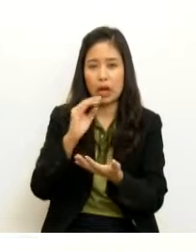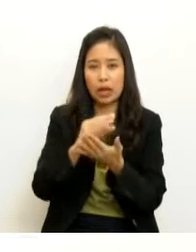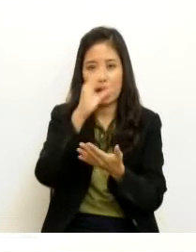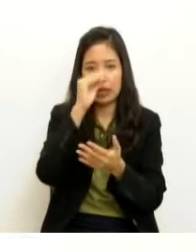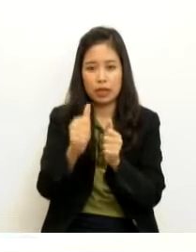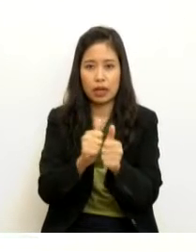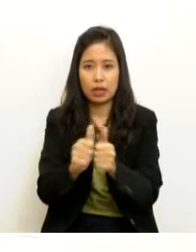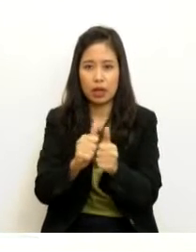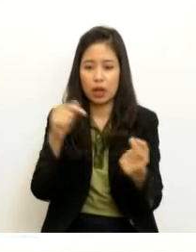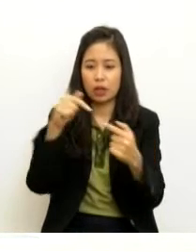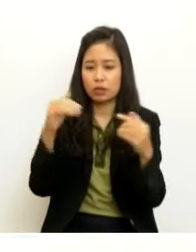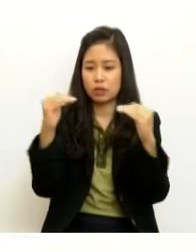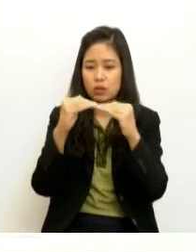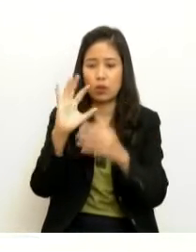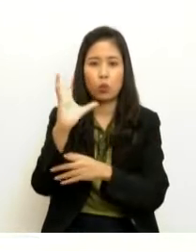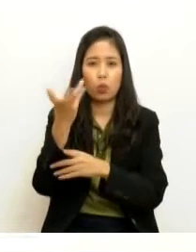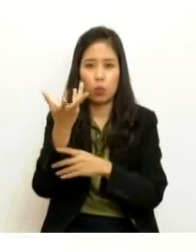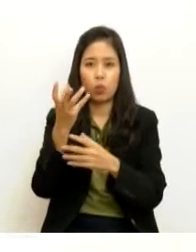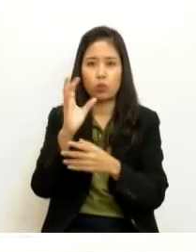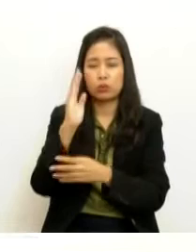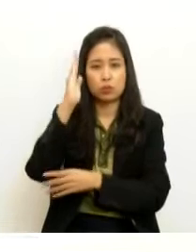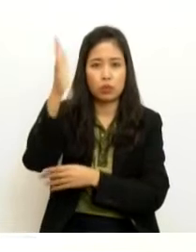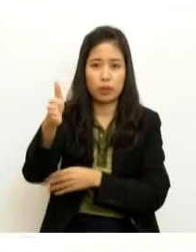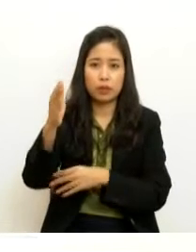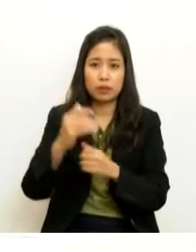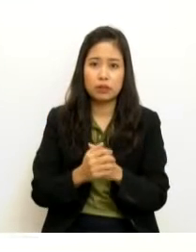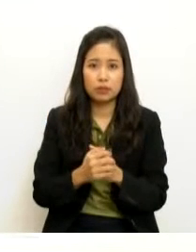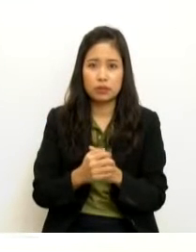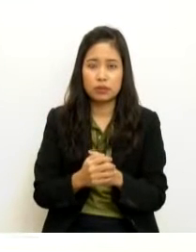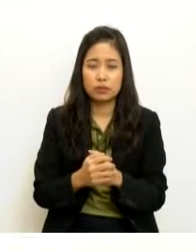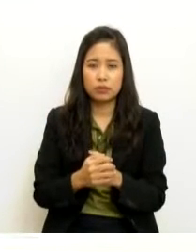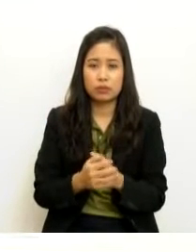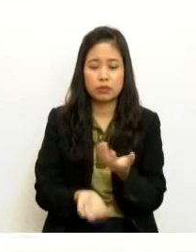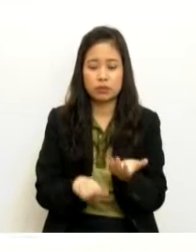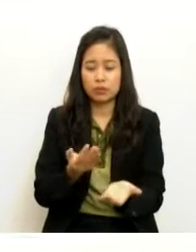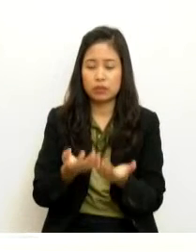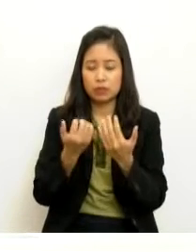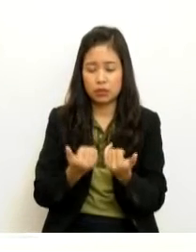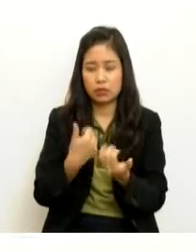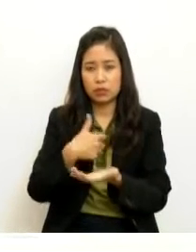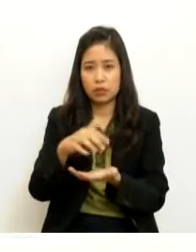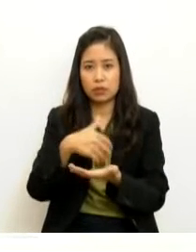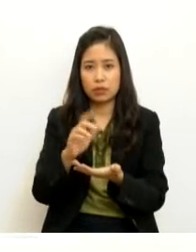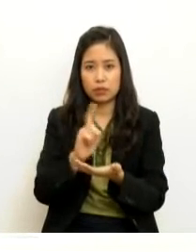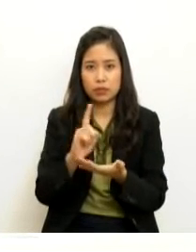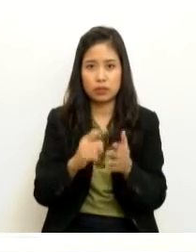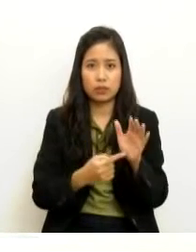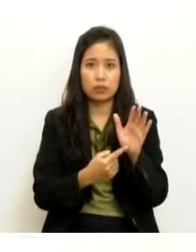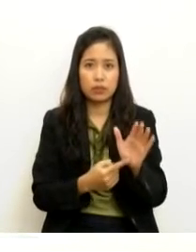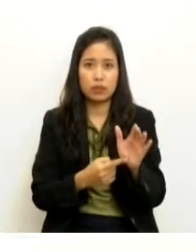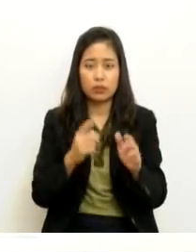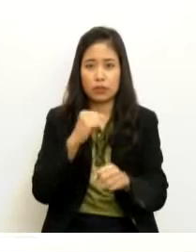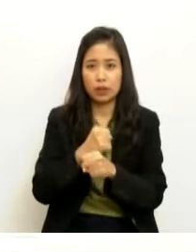กับโลกหรือภูมิภาคในอนาคตแต่ในขณะเดียวกันที่ผมนำเรียนตรงนี้นะครับผมยกตัวอย่างเช่นกลุ่มที่หนึ่งที่เราท